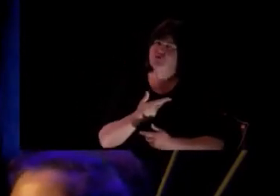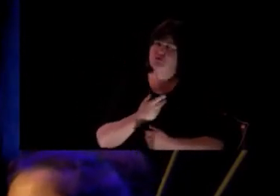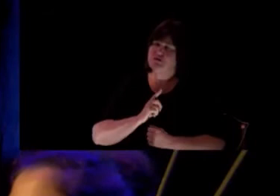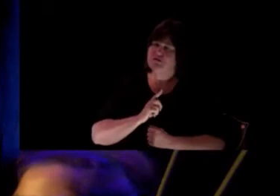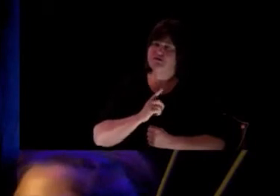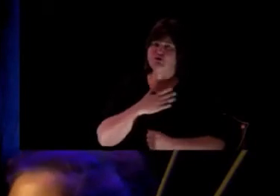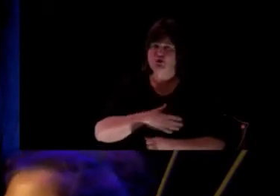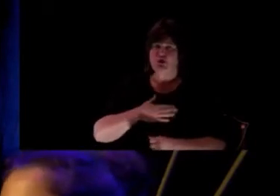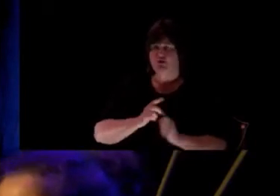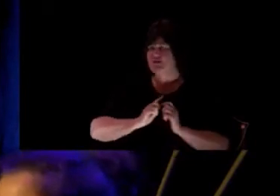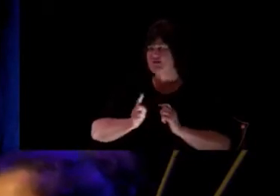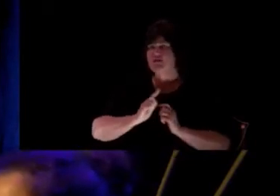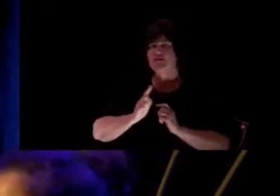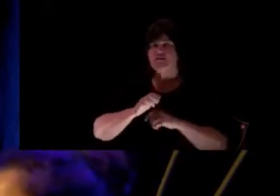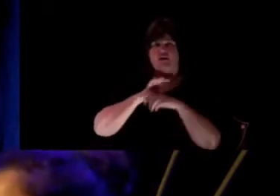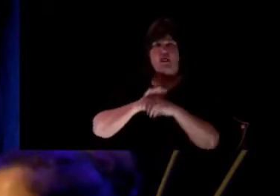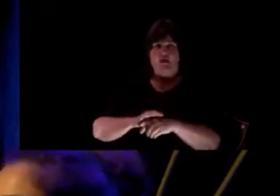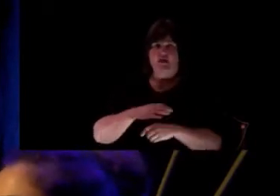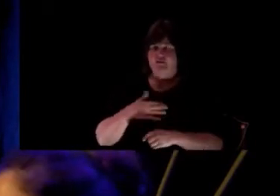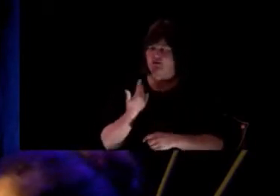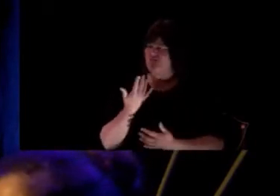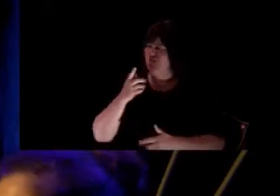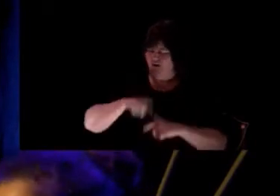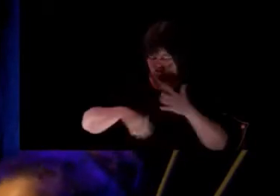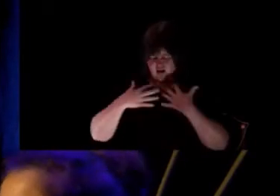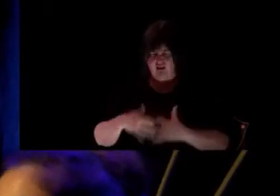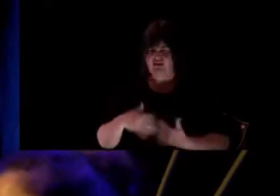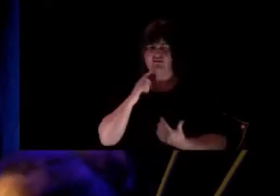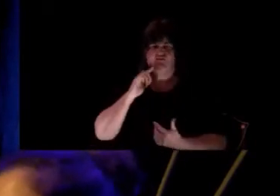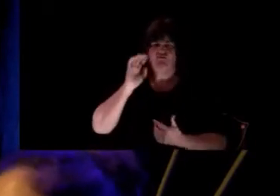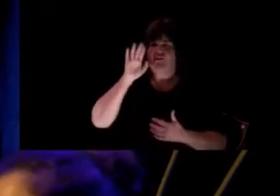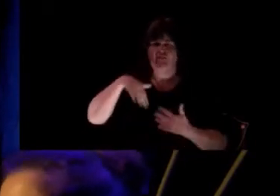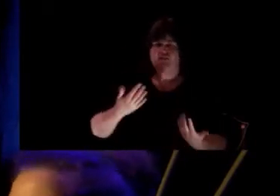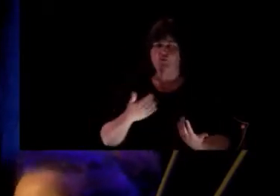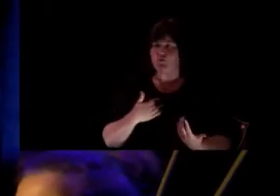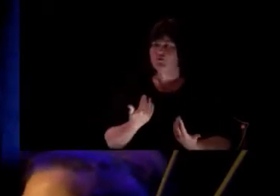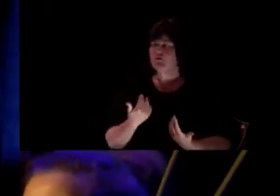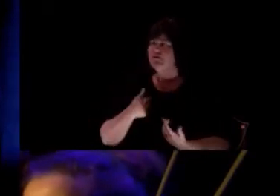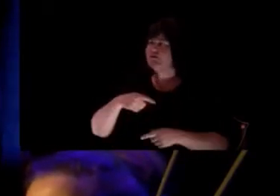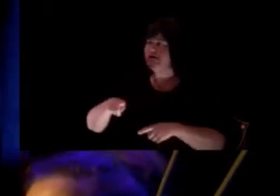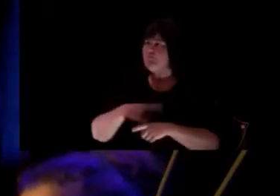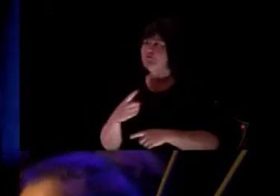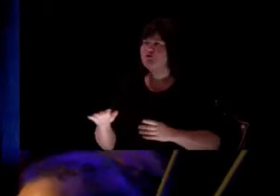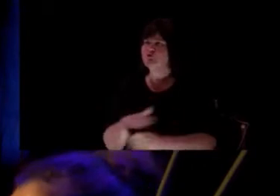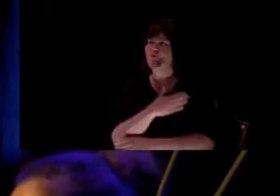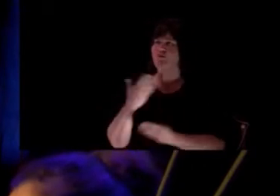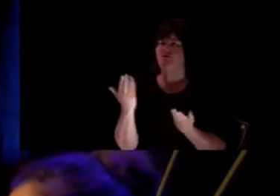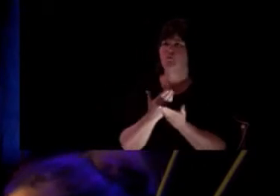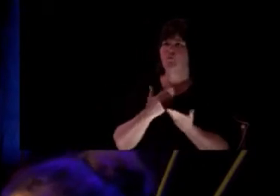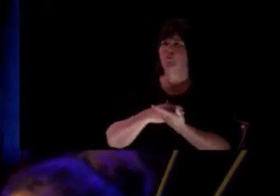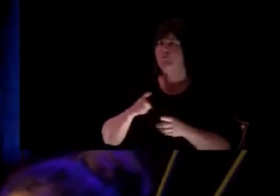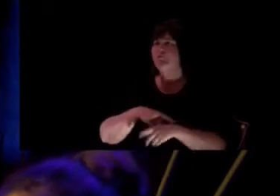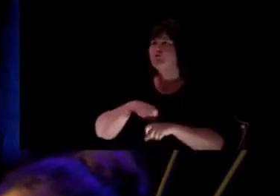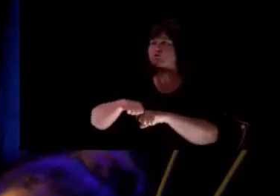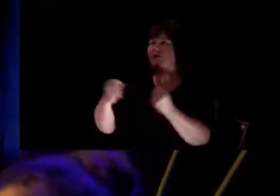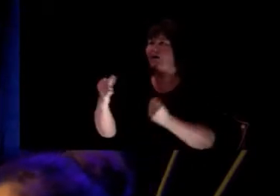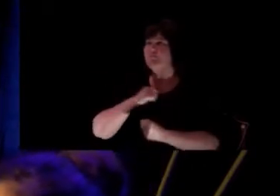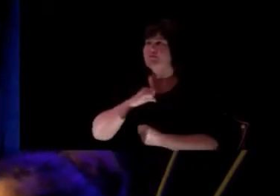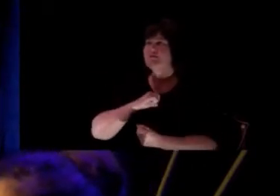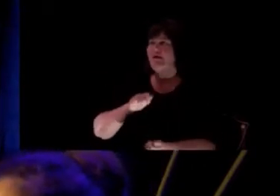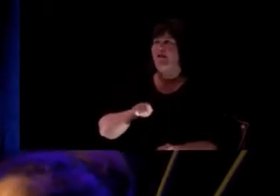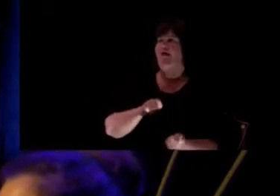hos legen hele tiden, og vi fant ikke ut hva som var galt. Og når jeg begynte å skulke skolen, og jeg begynte å skade meg selv, så gikk det over, fordi at da fikk jeg det over på noe annet.